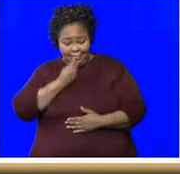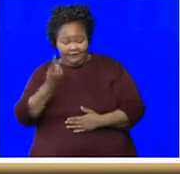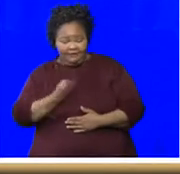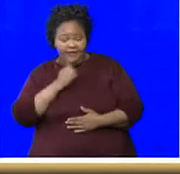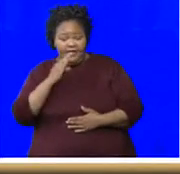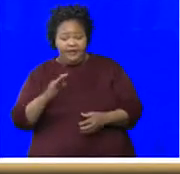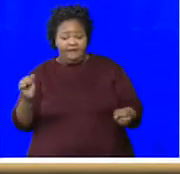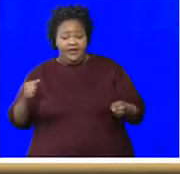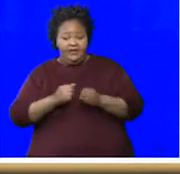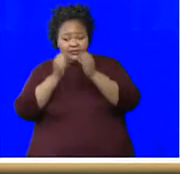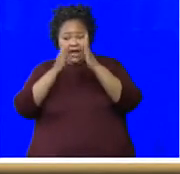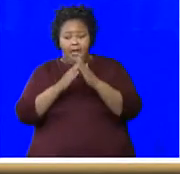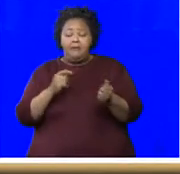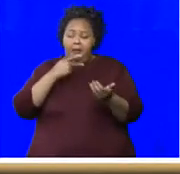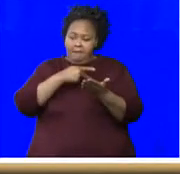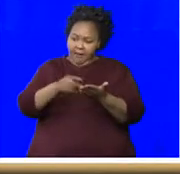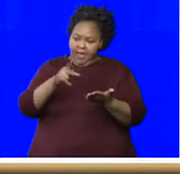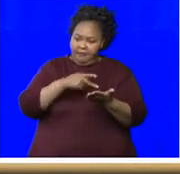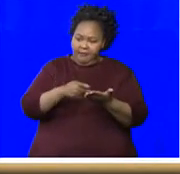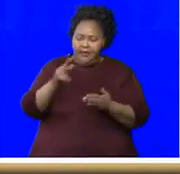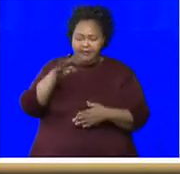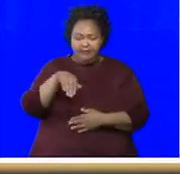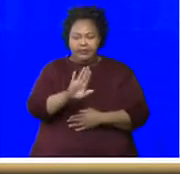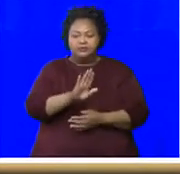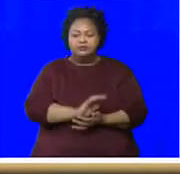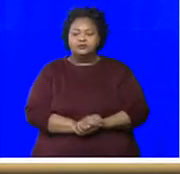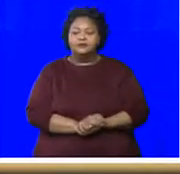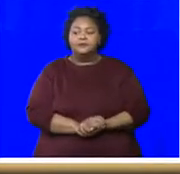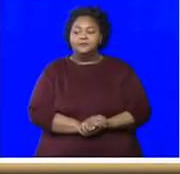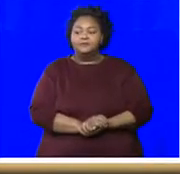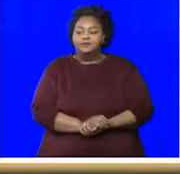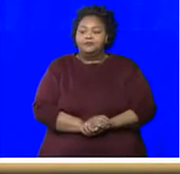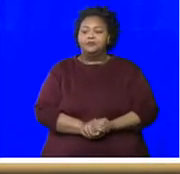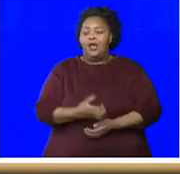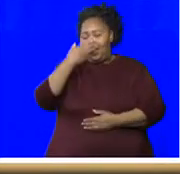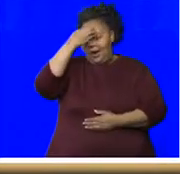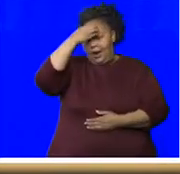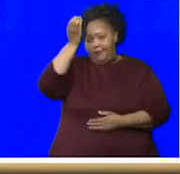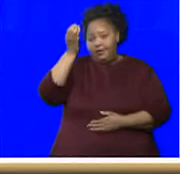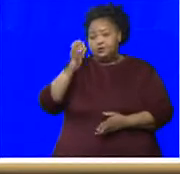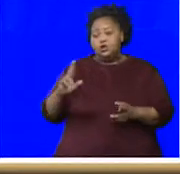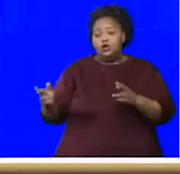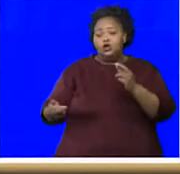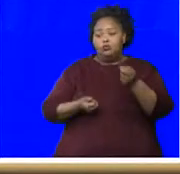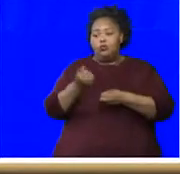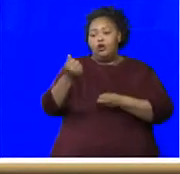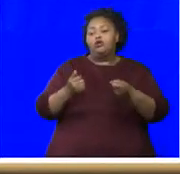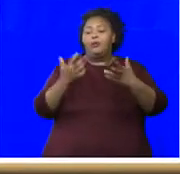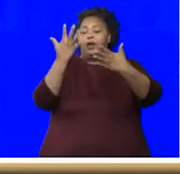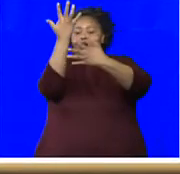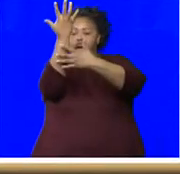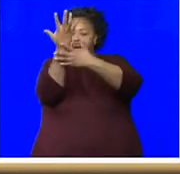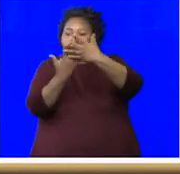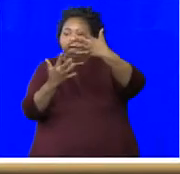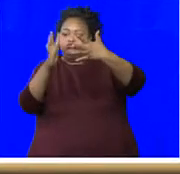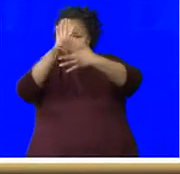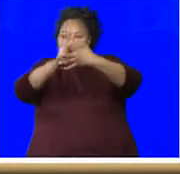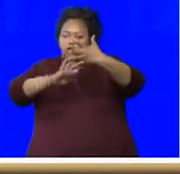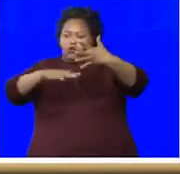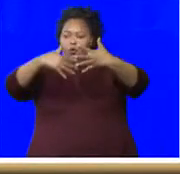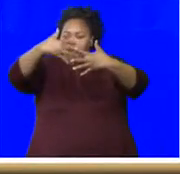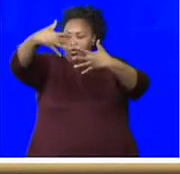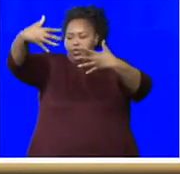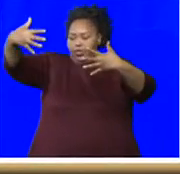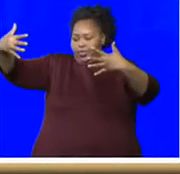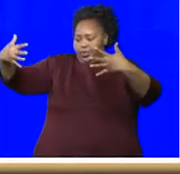ngoba bekasendele kulumende lo mgwaqo kahle wawuvala ngabo fenisi kule kunyenzawo sithole ukuthi sekujutshiwe kule kunyenzawo